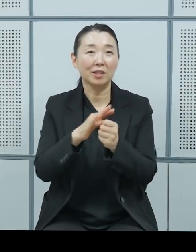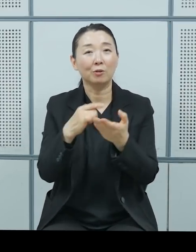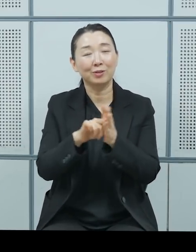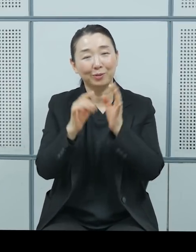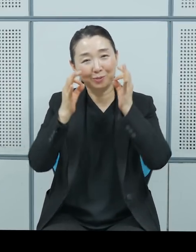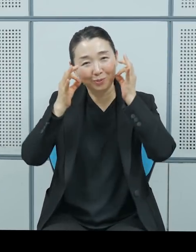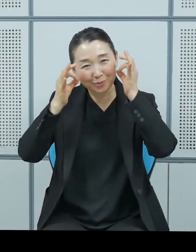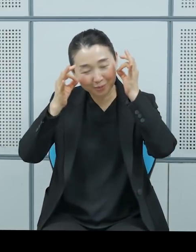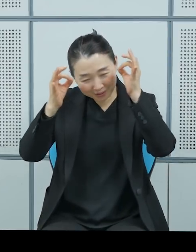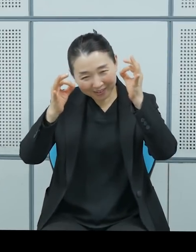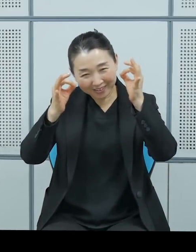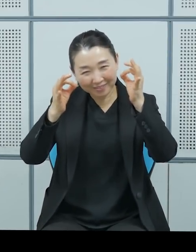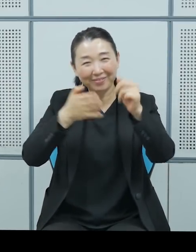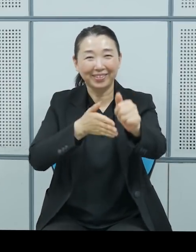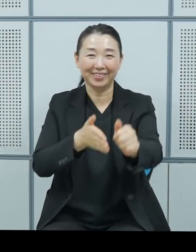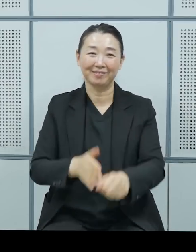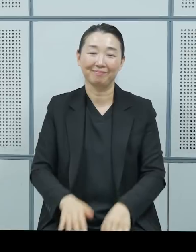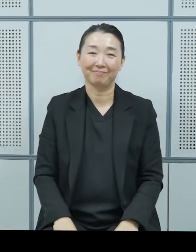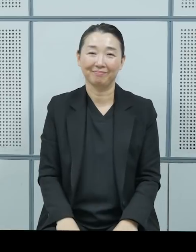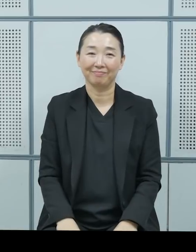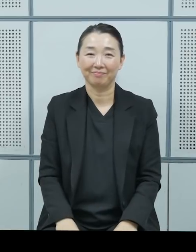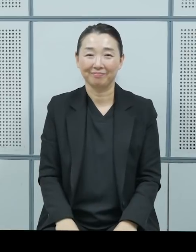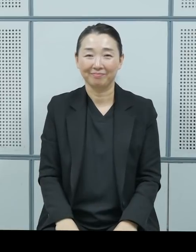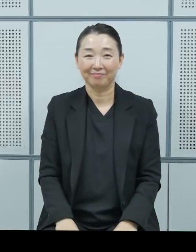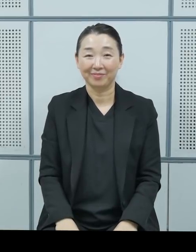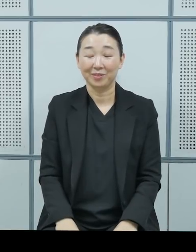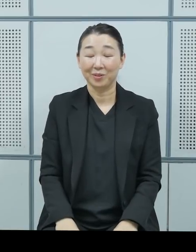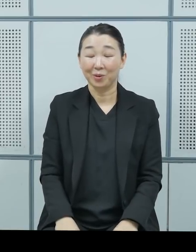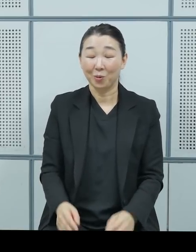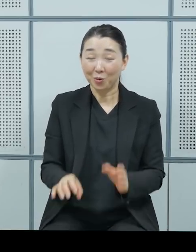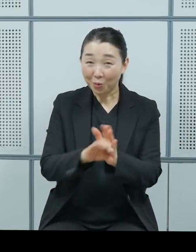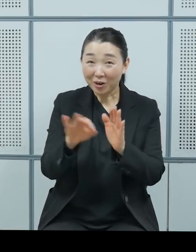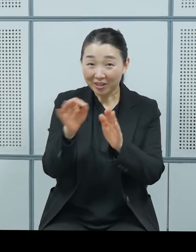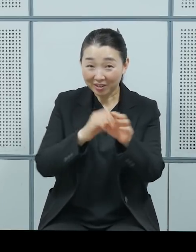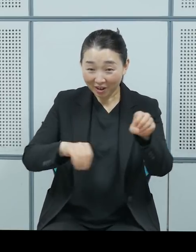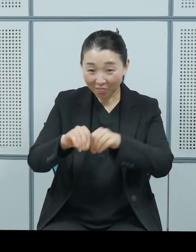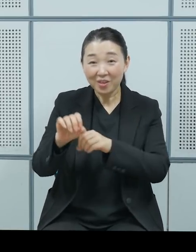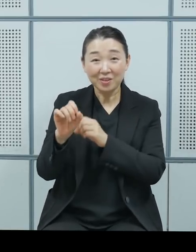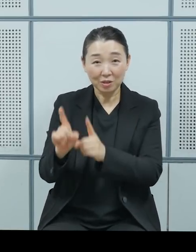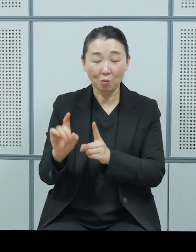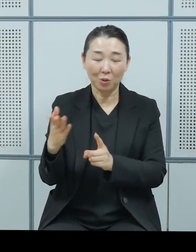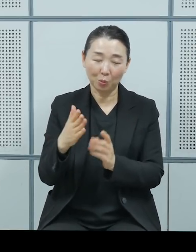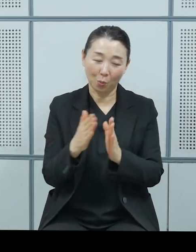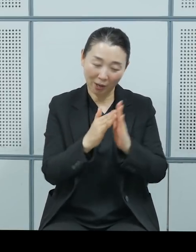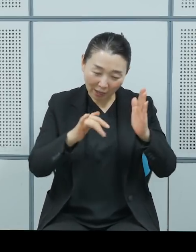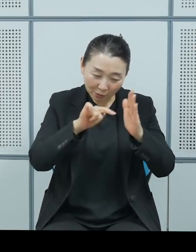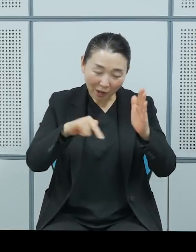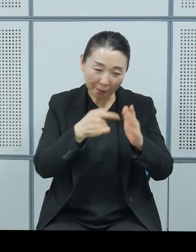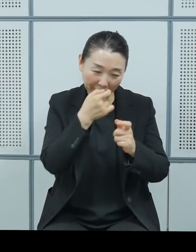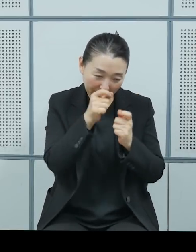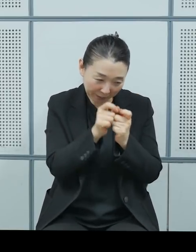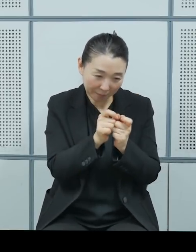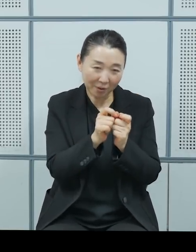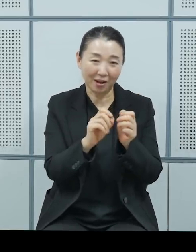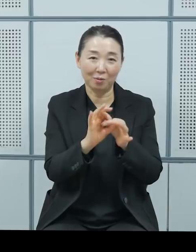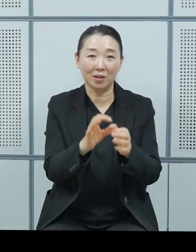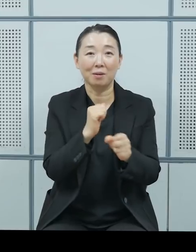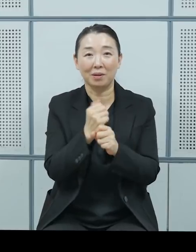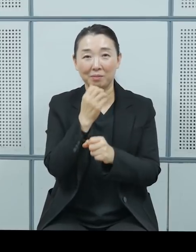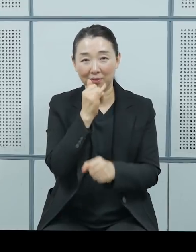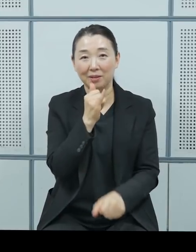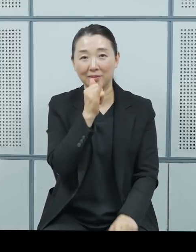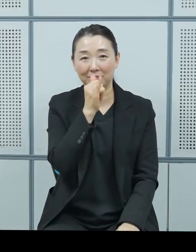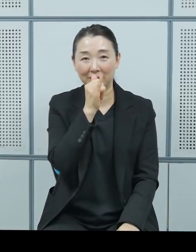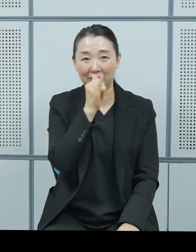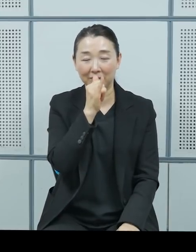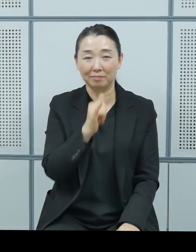애를 쓰시면 좋을 것 같습니다. 네. 오히려 그런 기회가 될 수 있고 네. 가족 간에 더 긴밀한 네. 관계를 만들 수